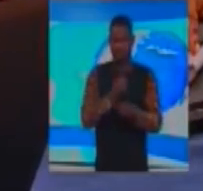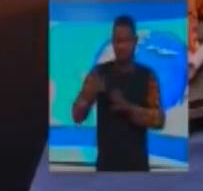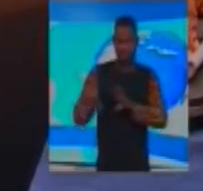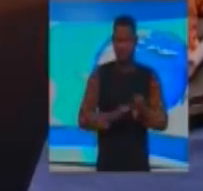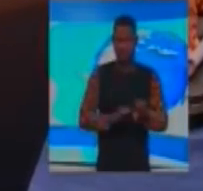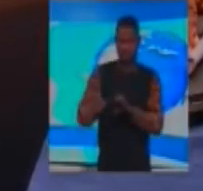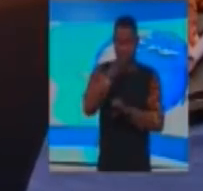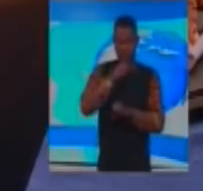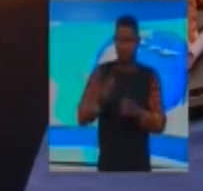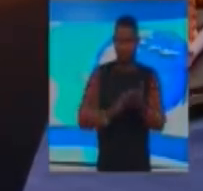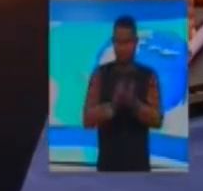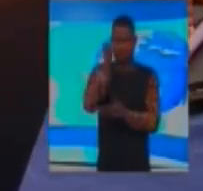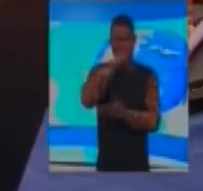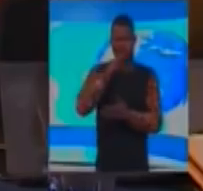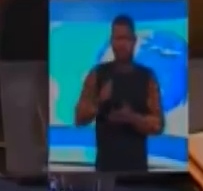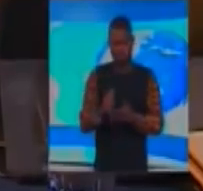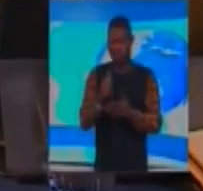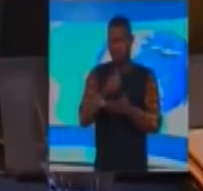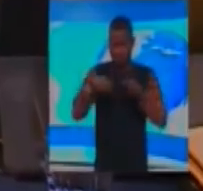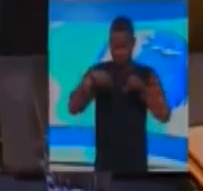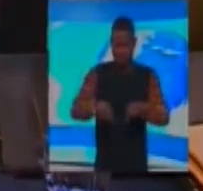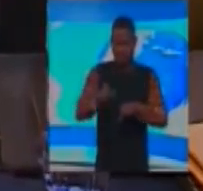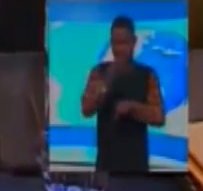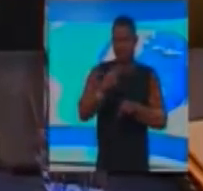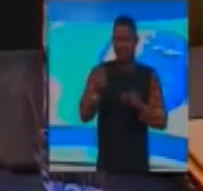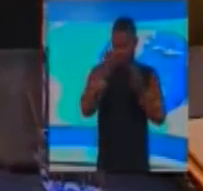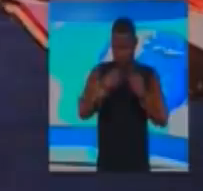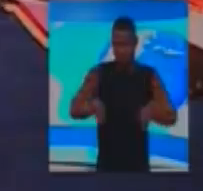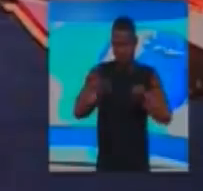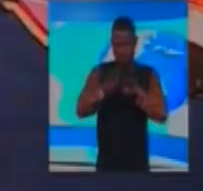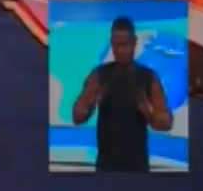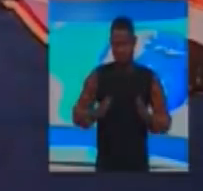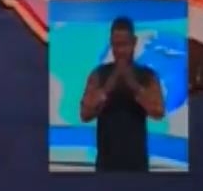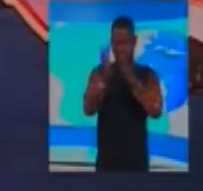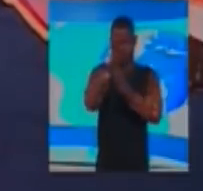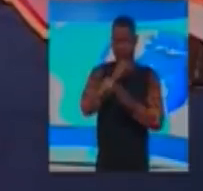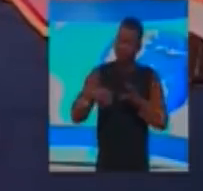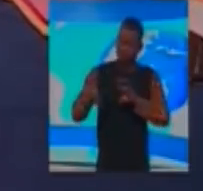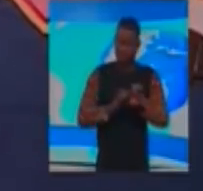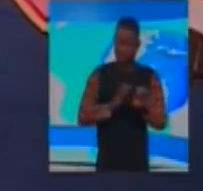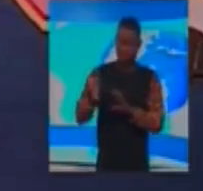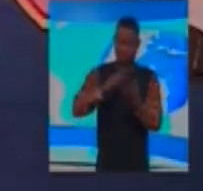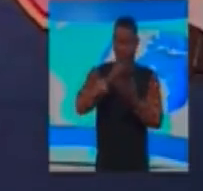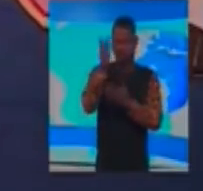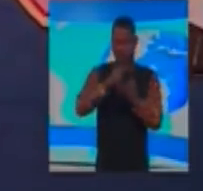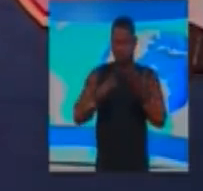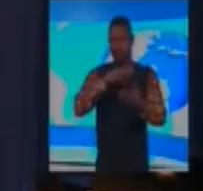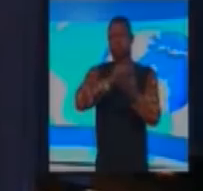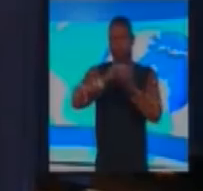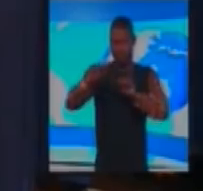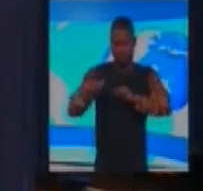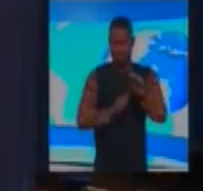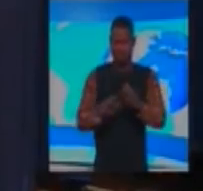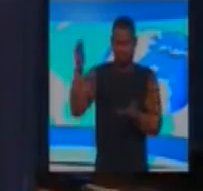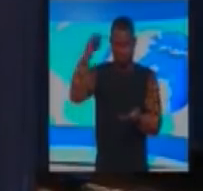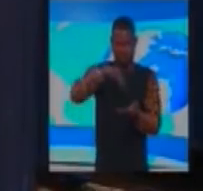leur utilisation aux doses recommandées reste le défi majeur, d'où l'élaboration d'un plan d'action 2020-2022